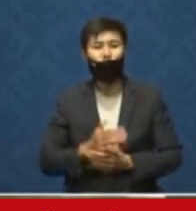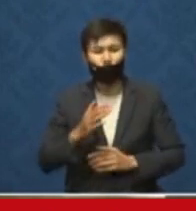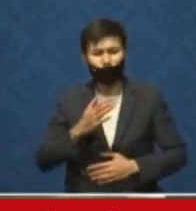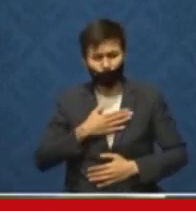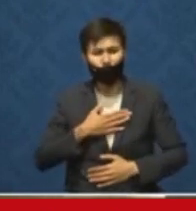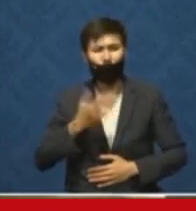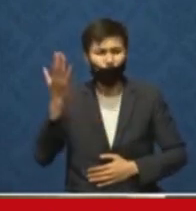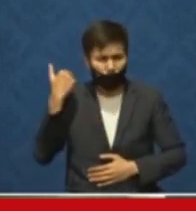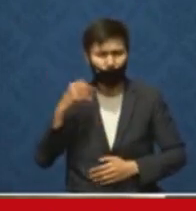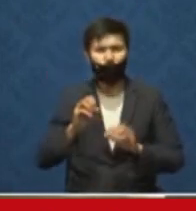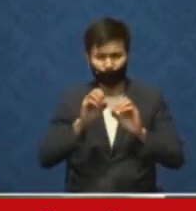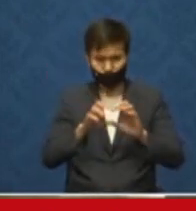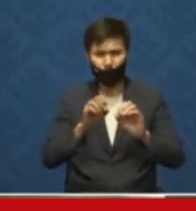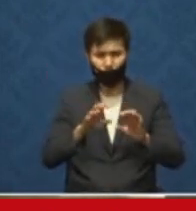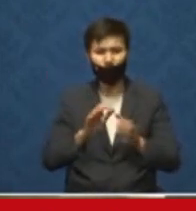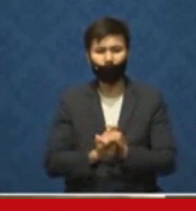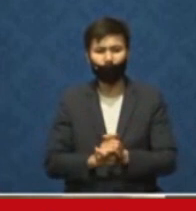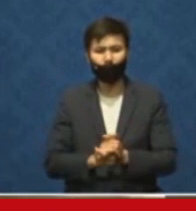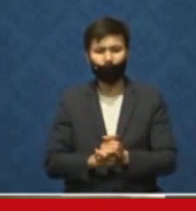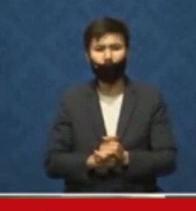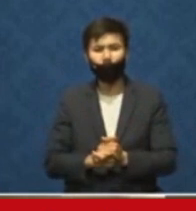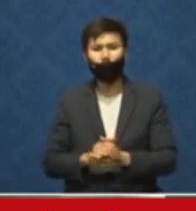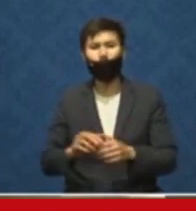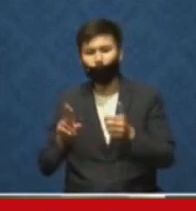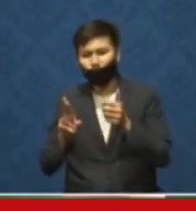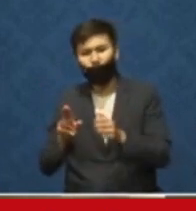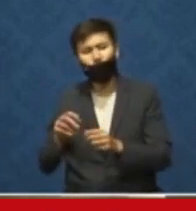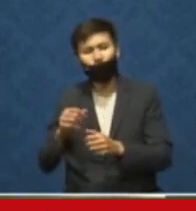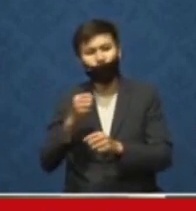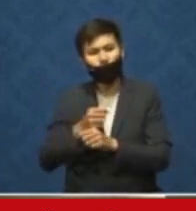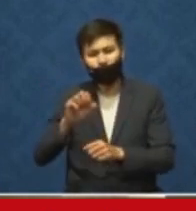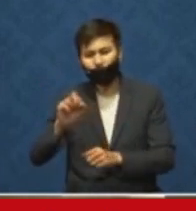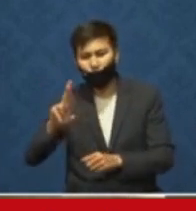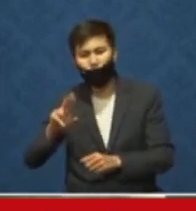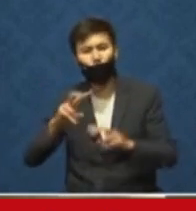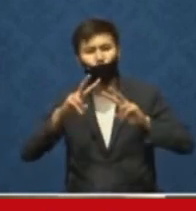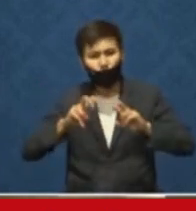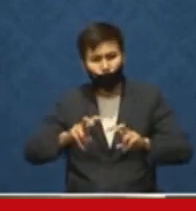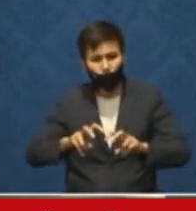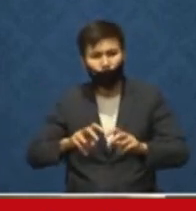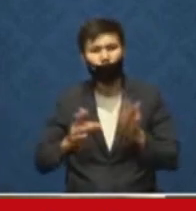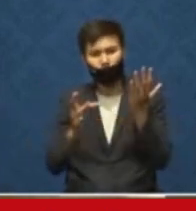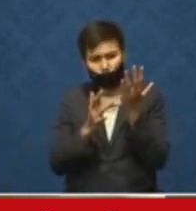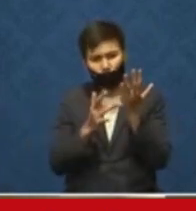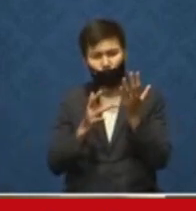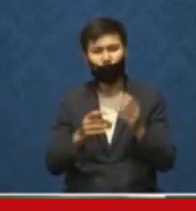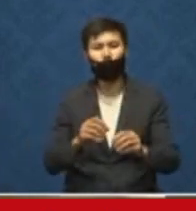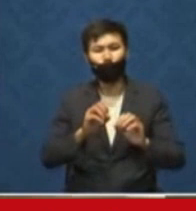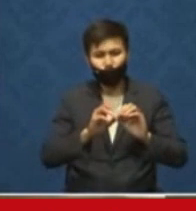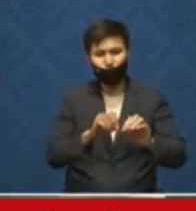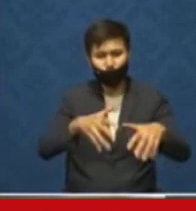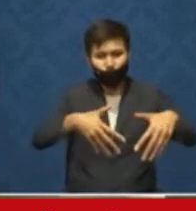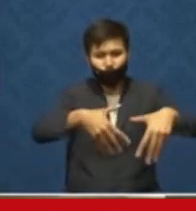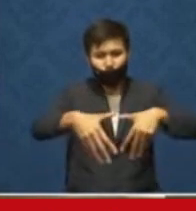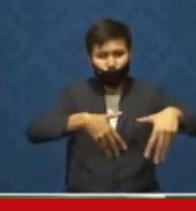แล้วมันใช่ภาระกิจของมหาวิทยาลัยไหมผมก็อยู่มหาวิลัยมาหน้าที่รักก็สอนหนังสือหน้าที่ลองเข้า